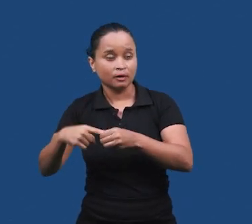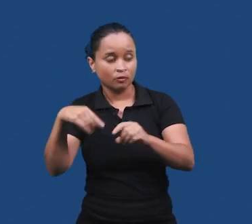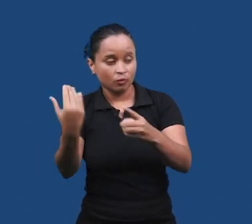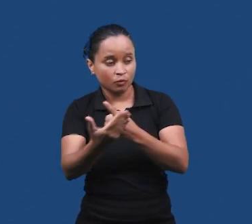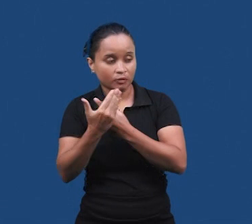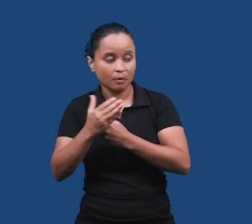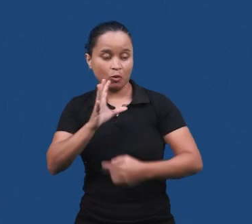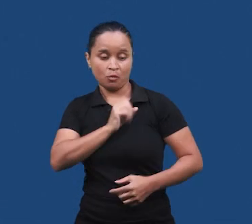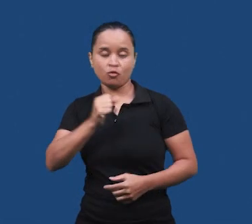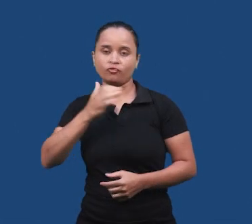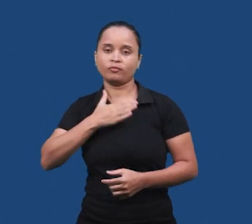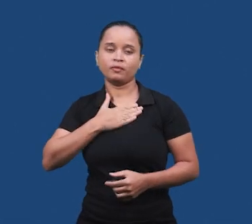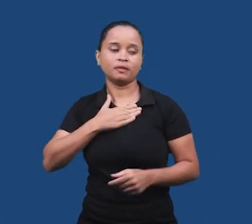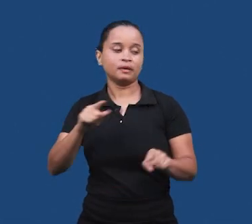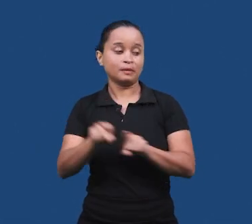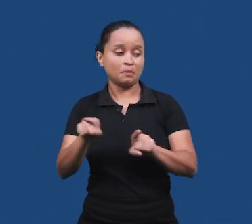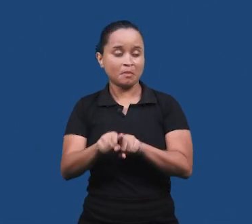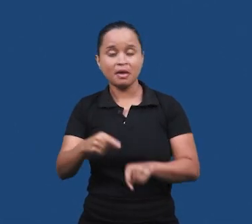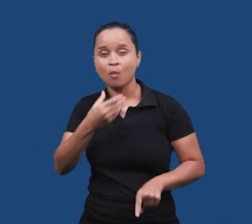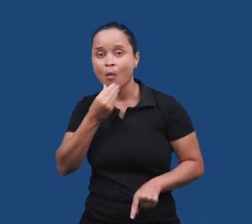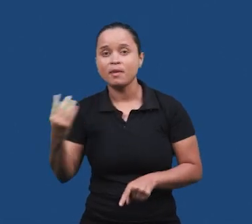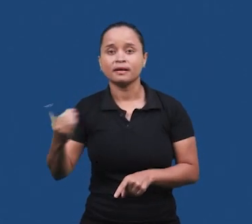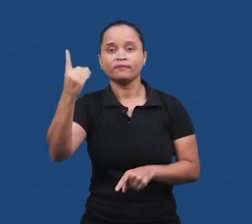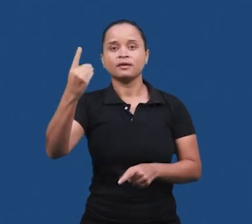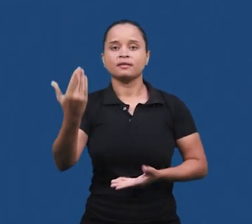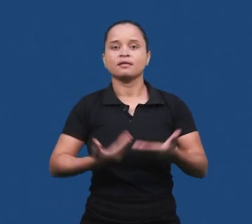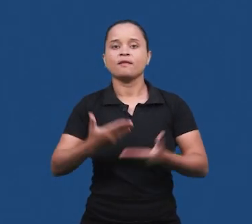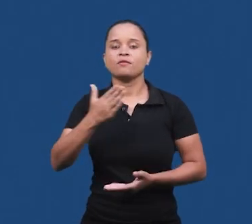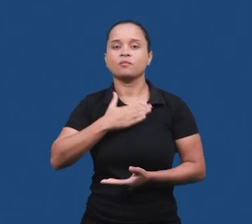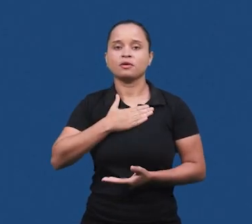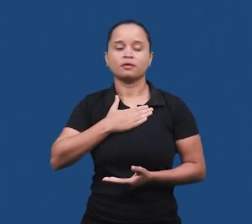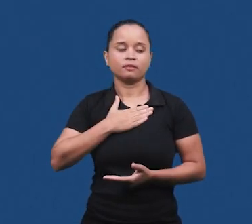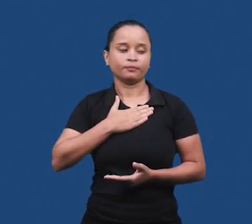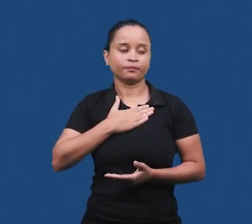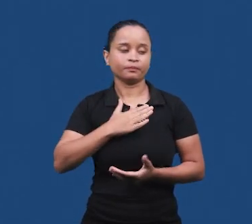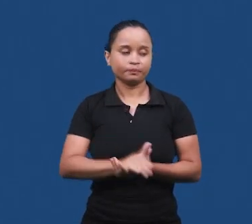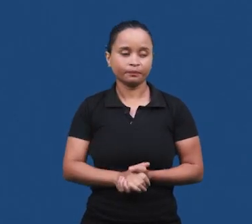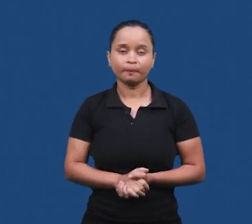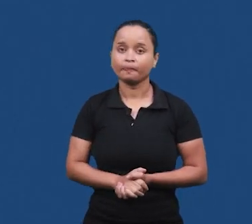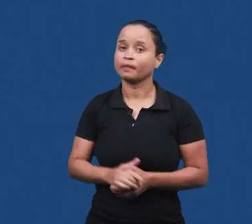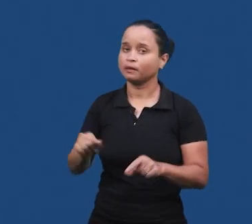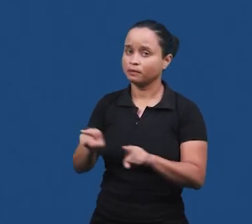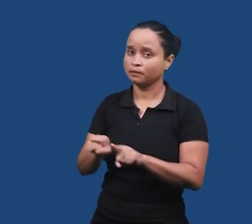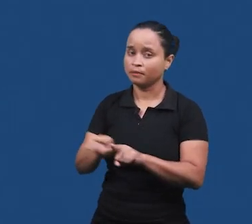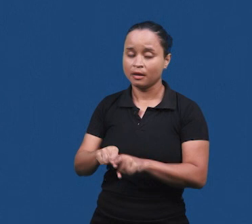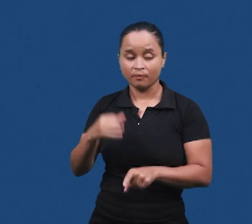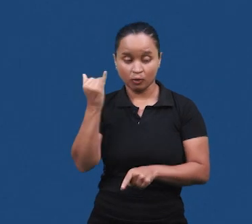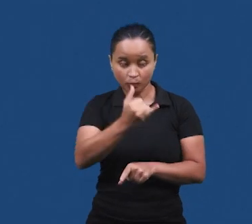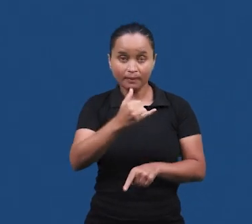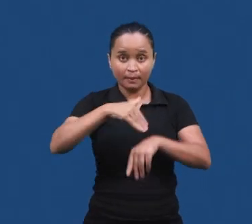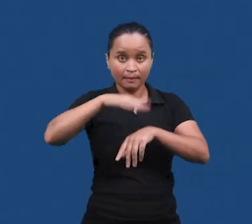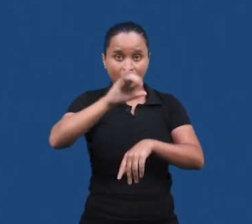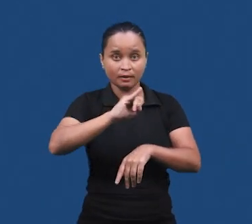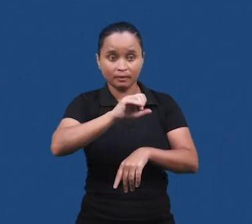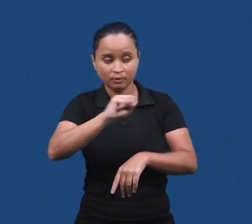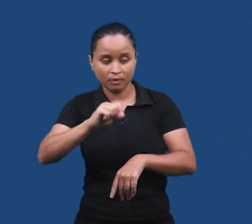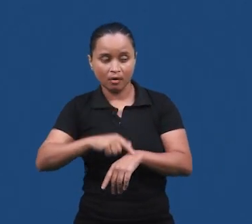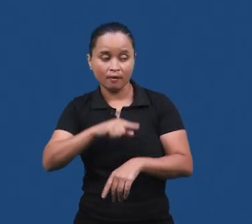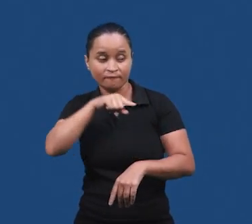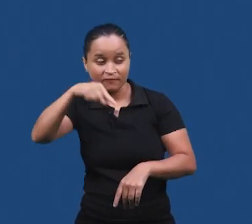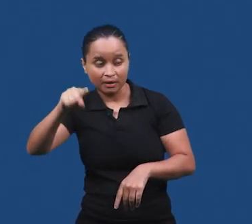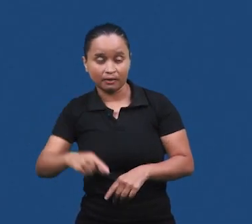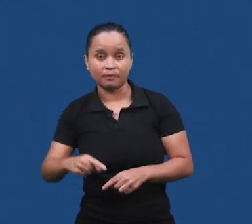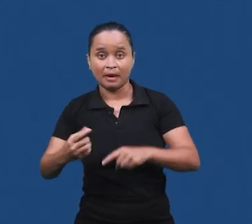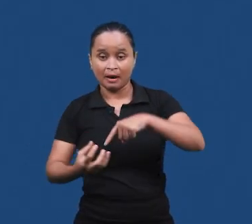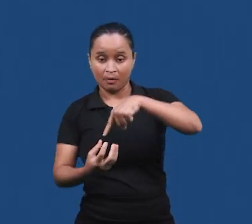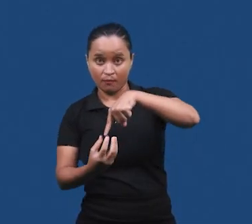cette ville pour amour de moi et par amour de David, mon serviteur. Isaïe a dit encore: